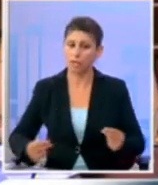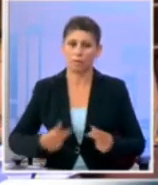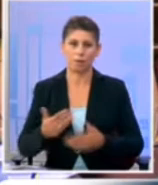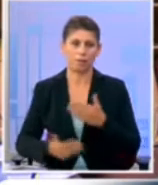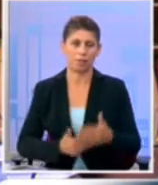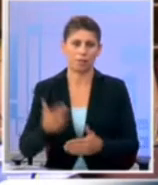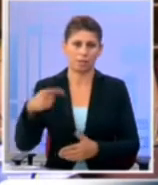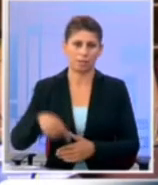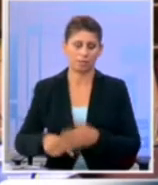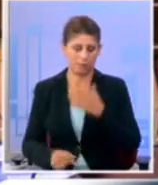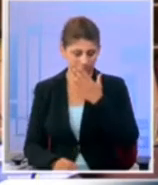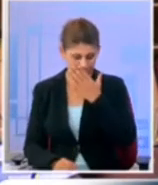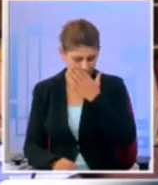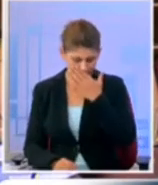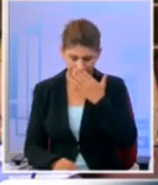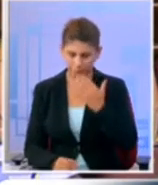σήμερα.